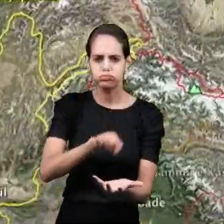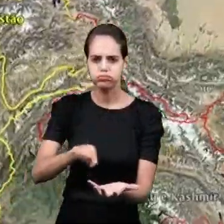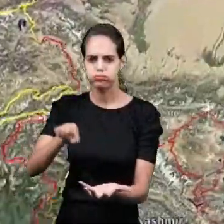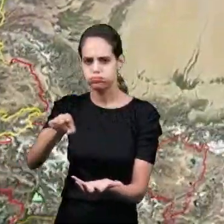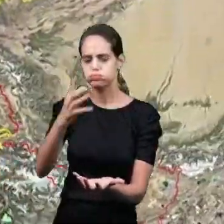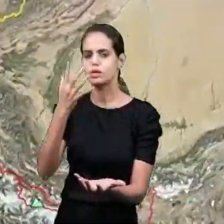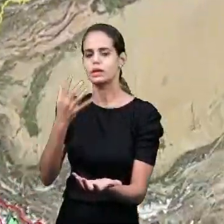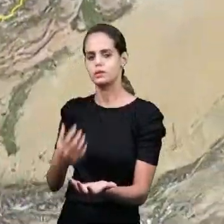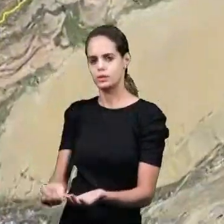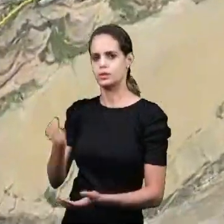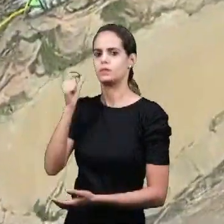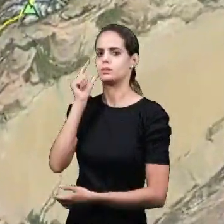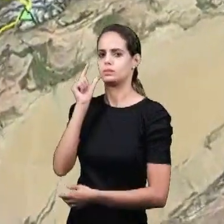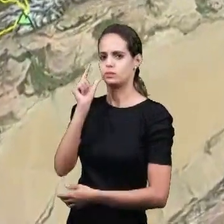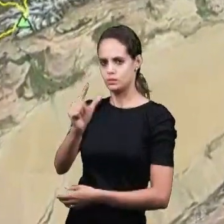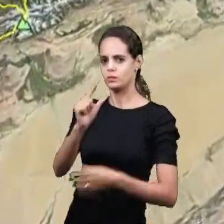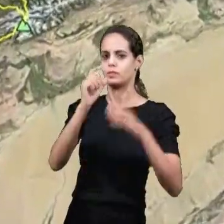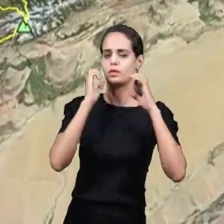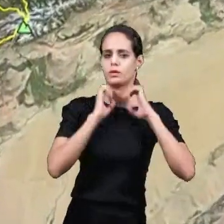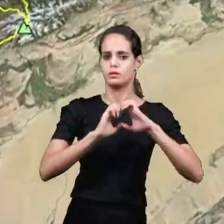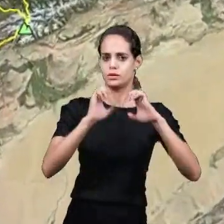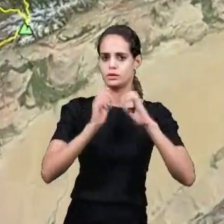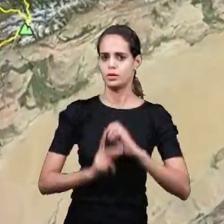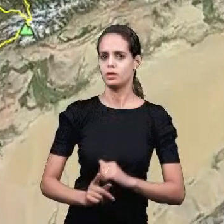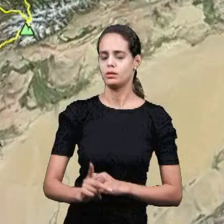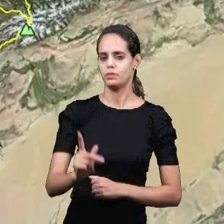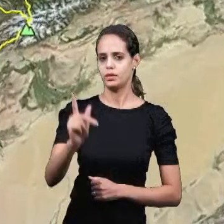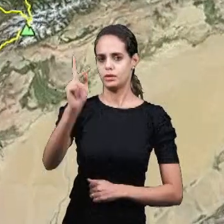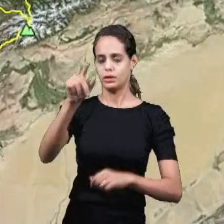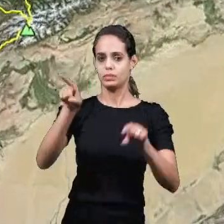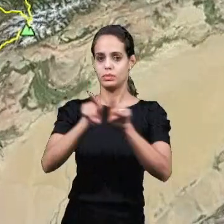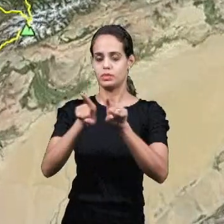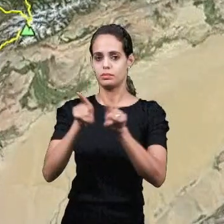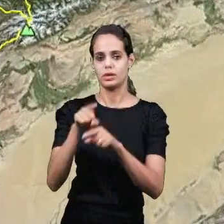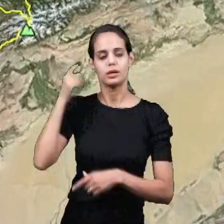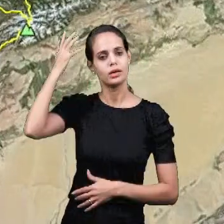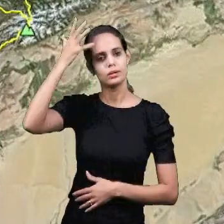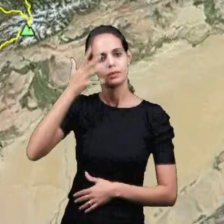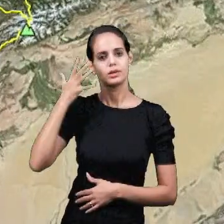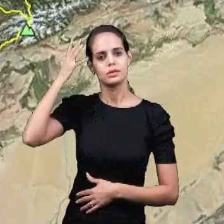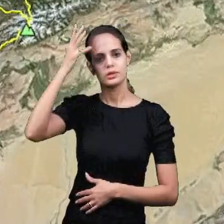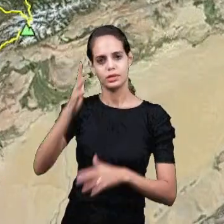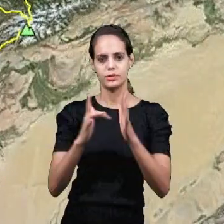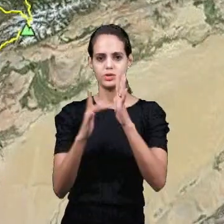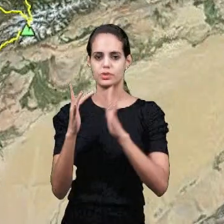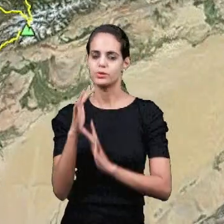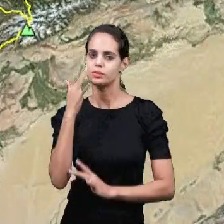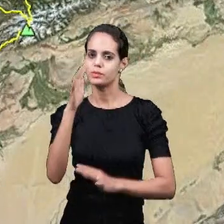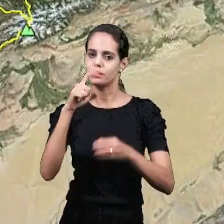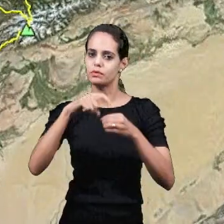par l'Évangile éternel et par le message du retour imminent du Seigneur Jésus.